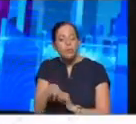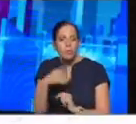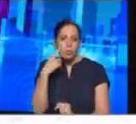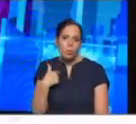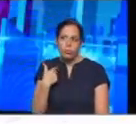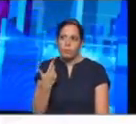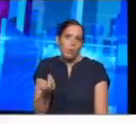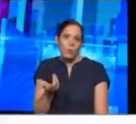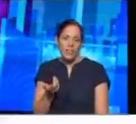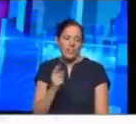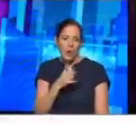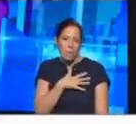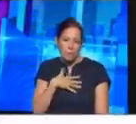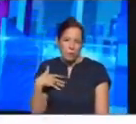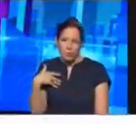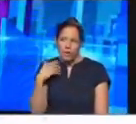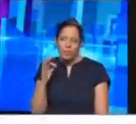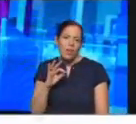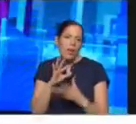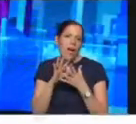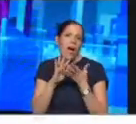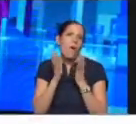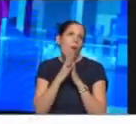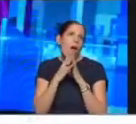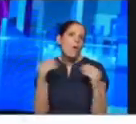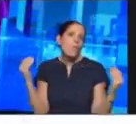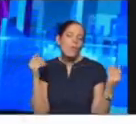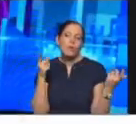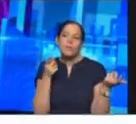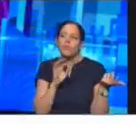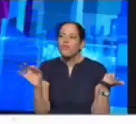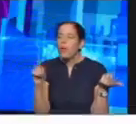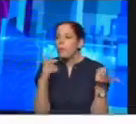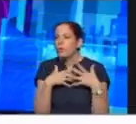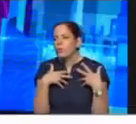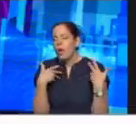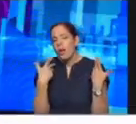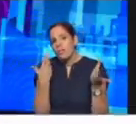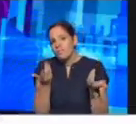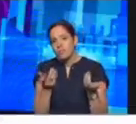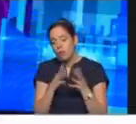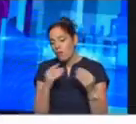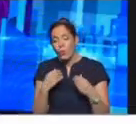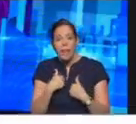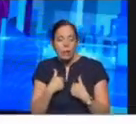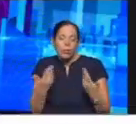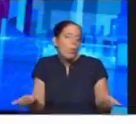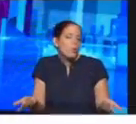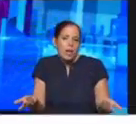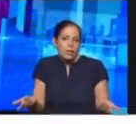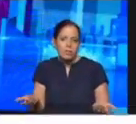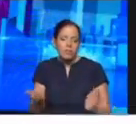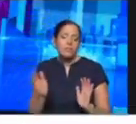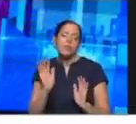לא יודעת, אולי בגלל התחושה שהכל עבוד להם, אולי בגלל התחושה שלהפך, הכל עבוד לנו, אני לא יודעת. נעשו הרבה